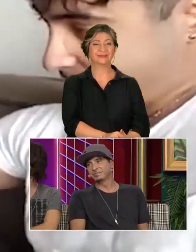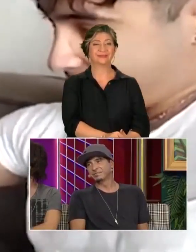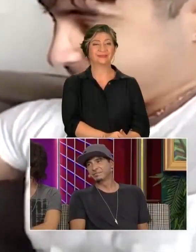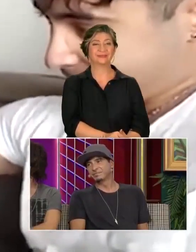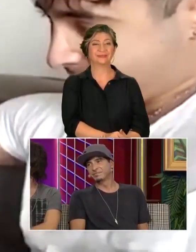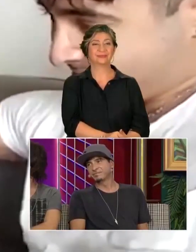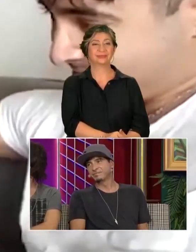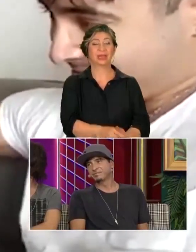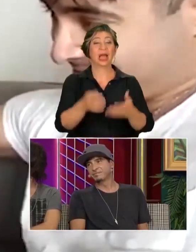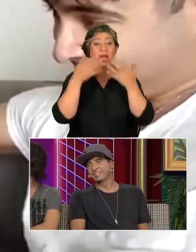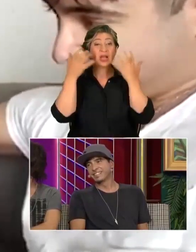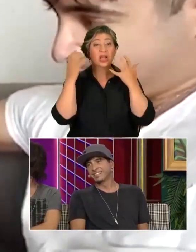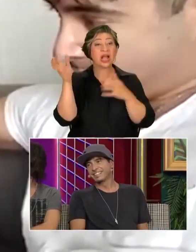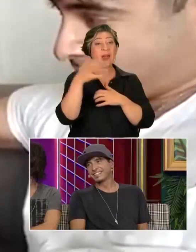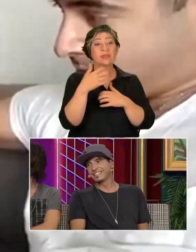Peki kaptan?